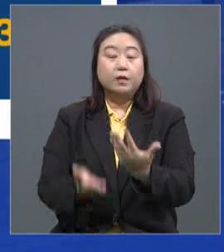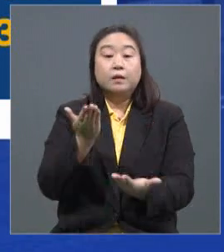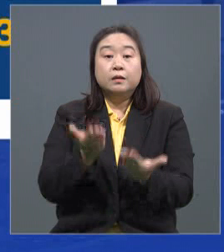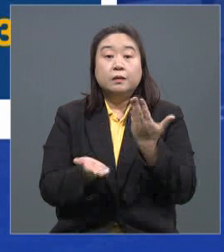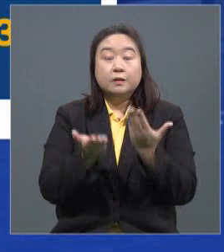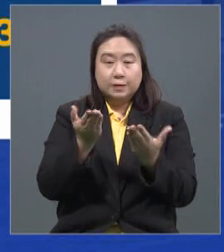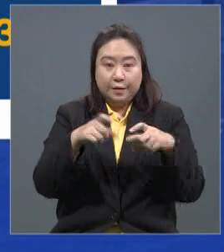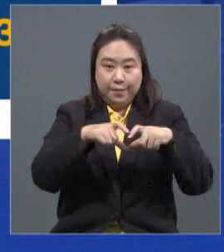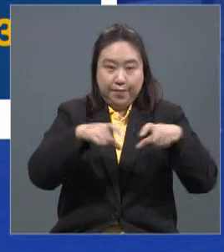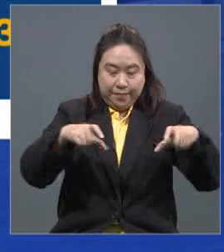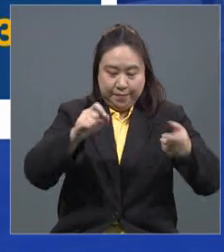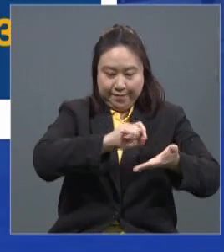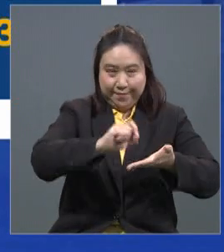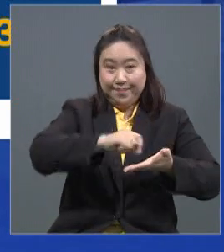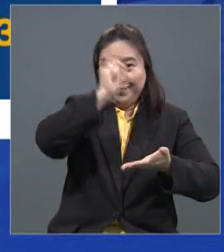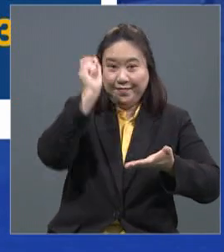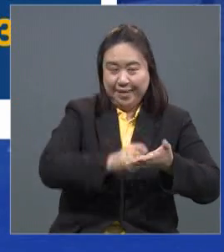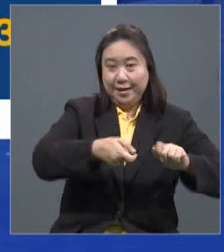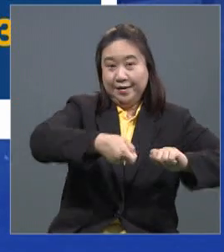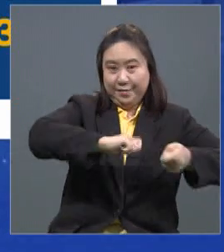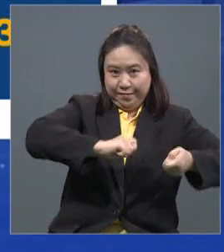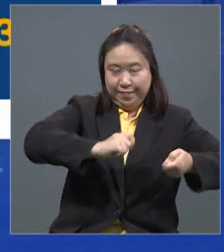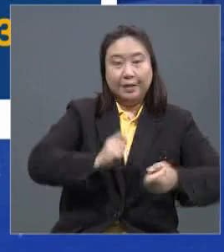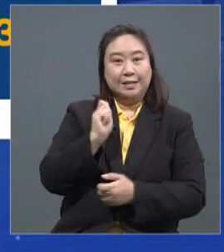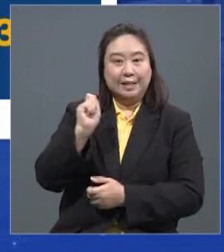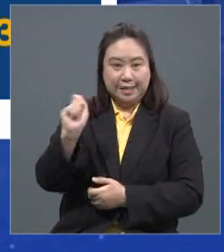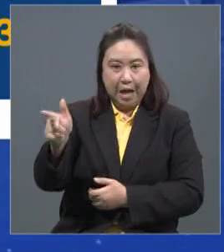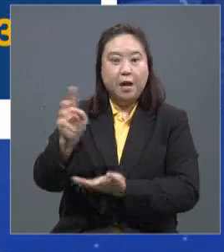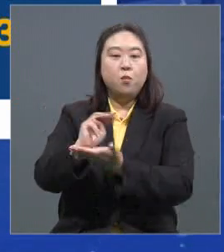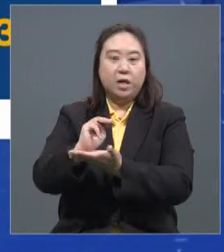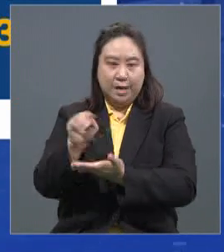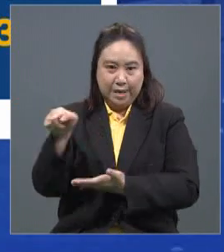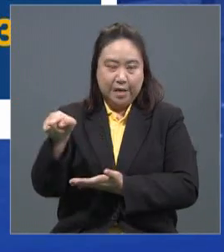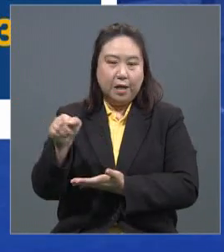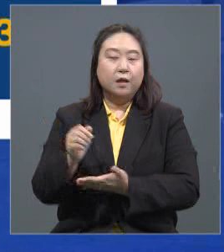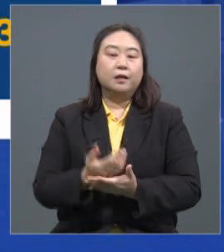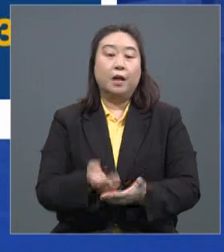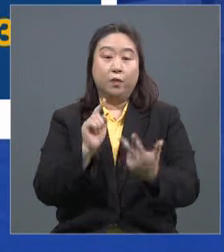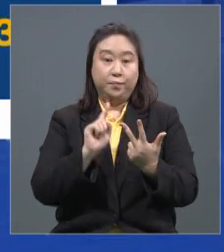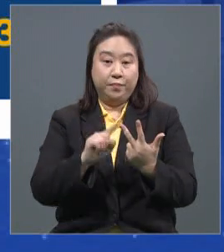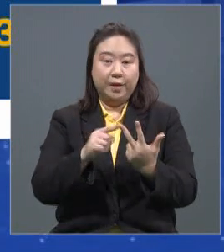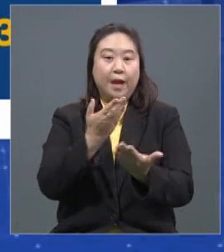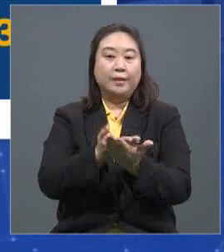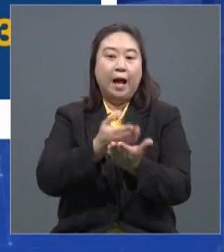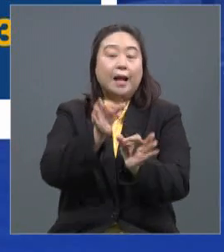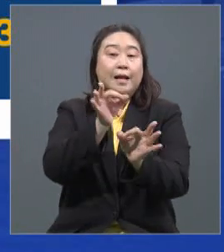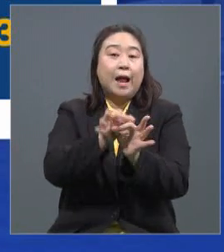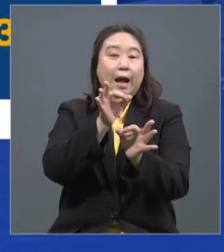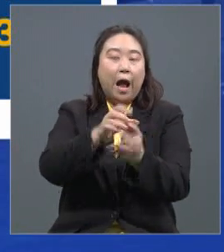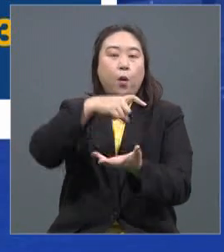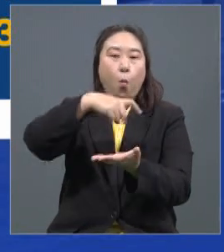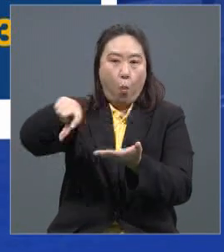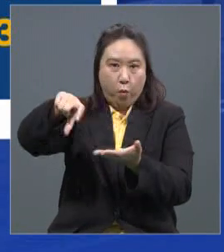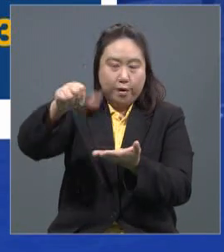เป็นเช็คสั่งจ่ายที่มูลนิธิช่วยคนปัญญาอ่อนแห่งประเทศไทยแล้วก็อีกหนช่องทางก็คือโอนเงินผ่านบัญชี